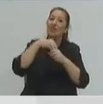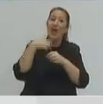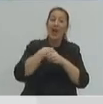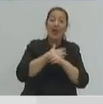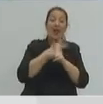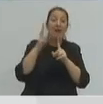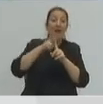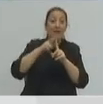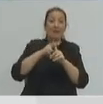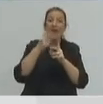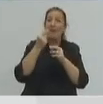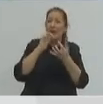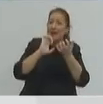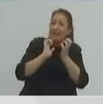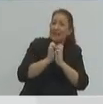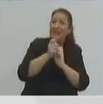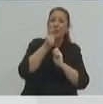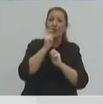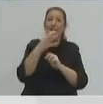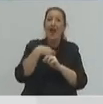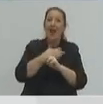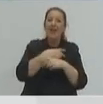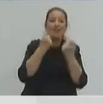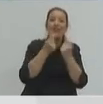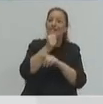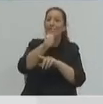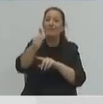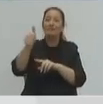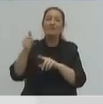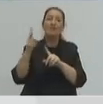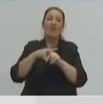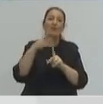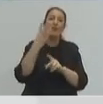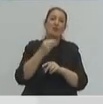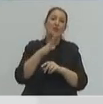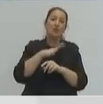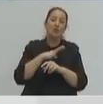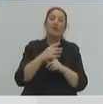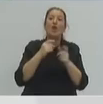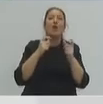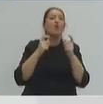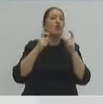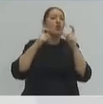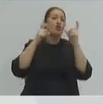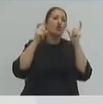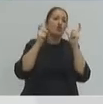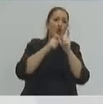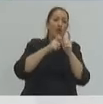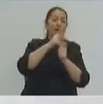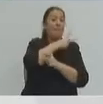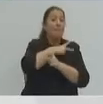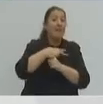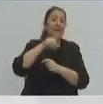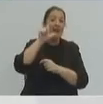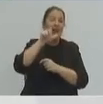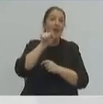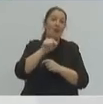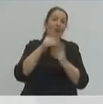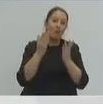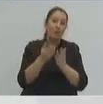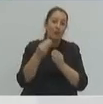katmasını, dar gelirli anneleri iş gücüne katmasını istiyorum. Yani sosyal belediyeciliğin gereği de budur.